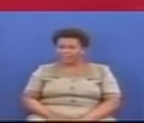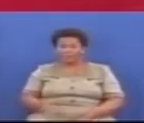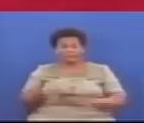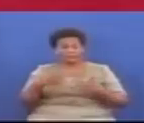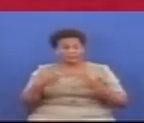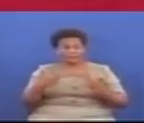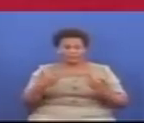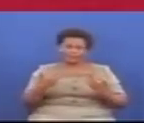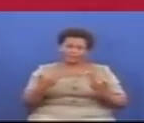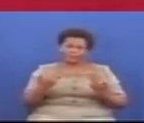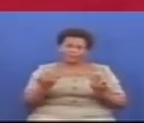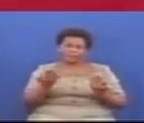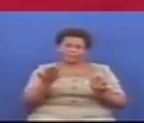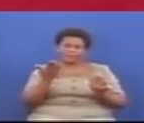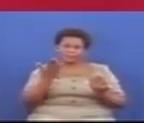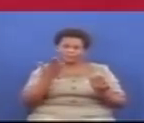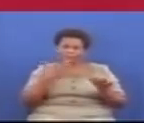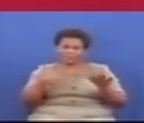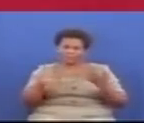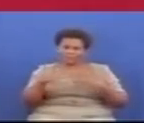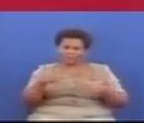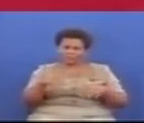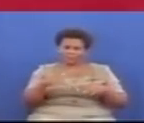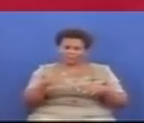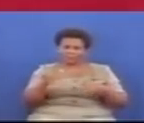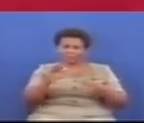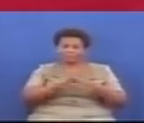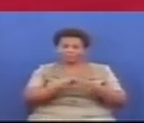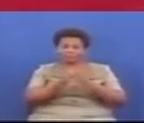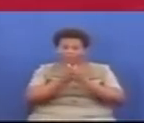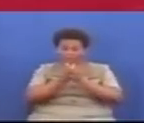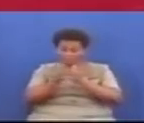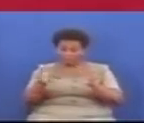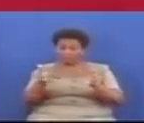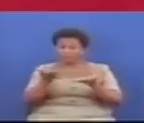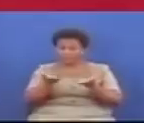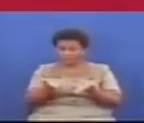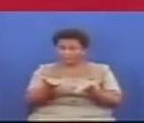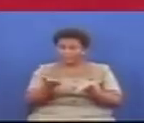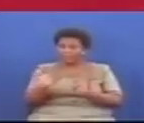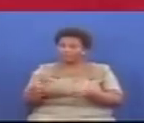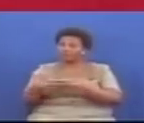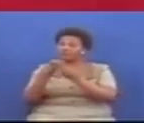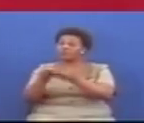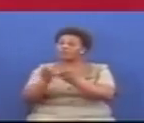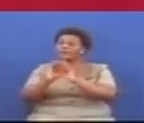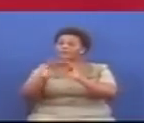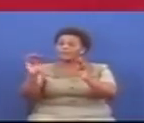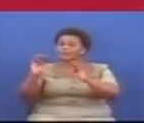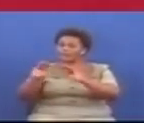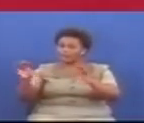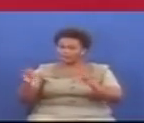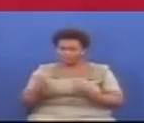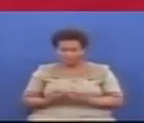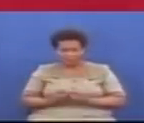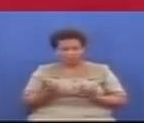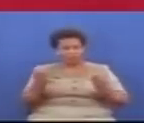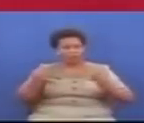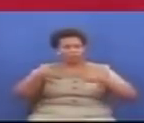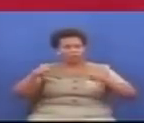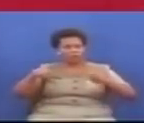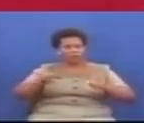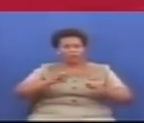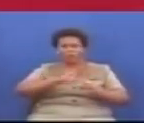kutoa wito hapa. Kwanza nachukua fursa hii nikitumia jukwaa hili la bunge kama ni moja katika njia ya elimu kwa waendesha bodaboda wote